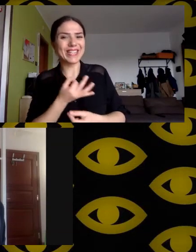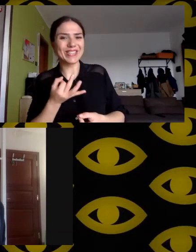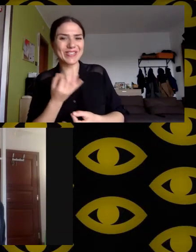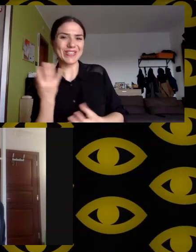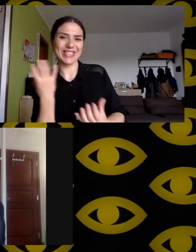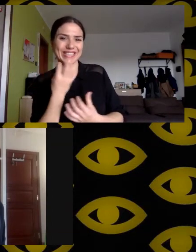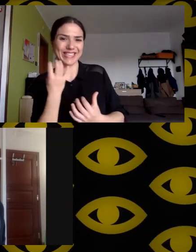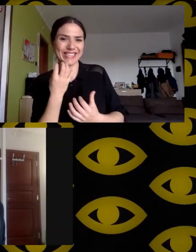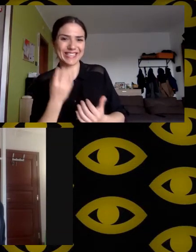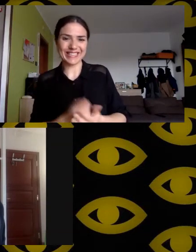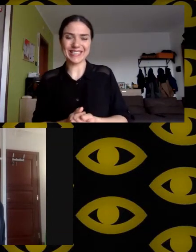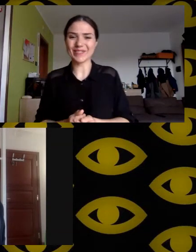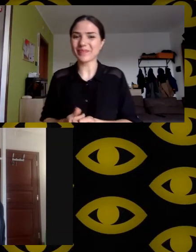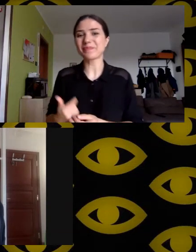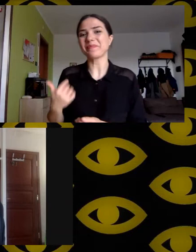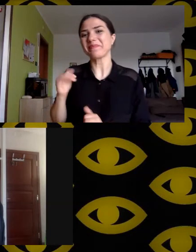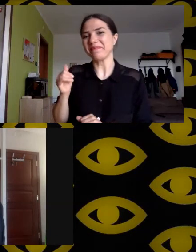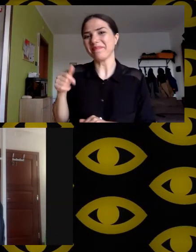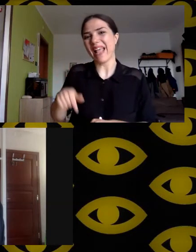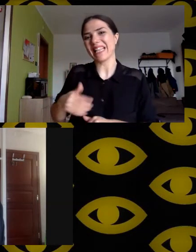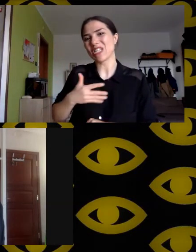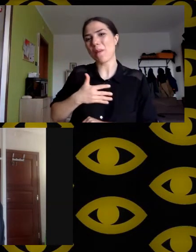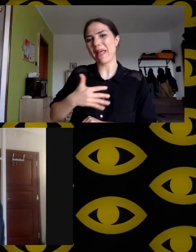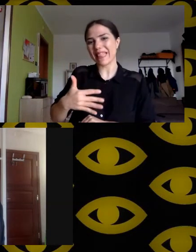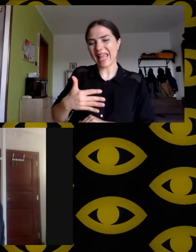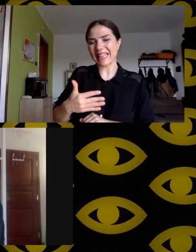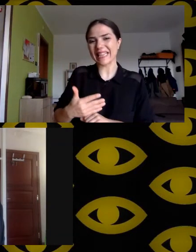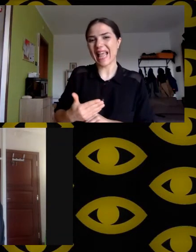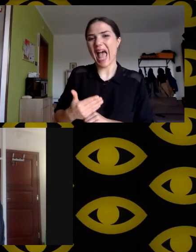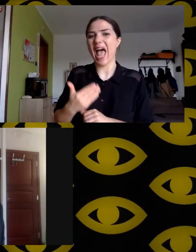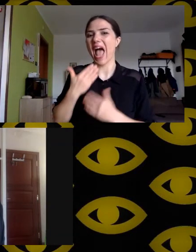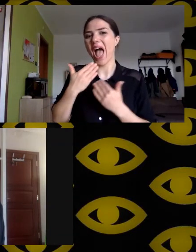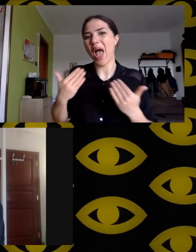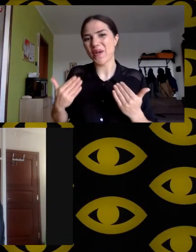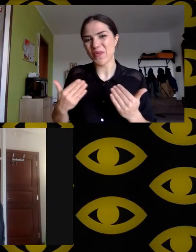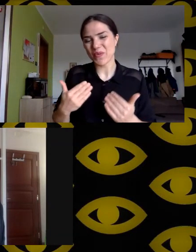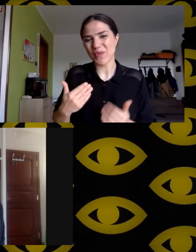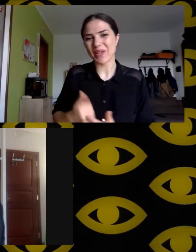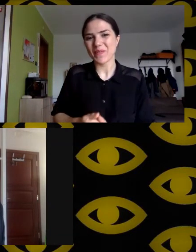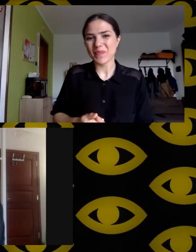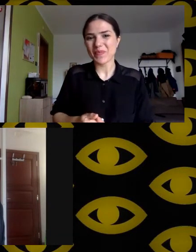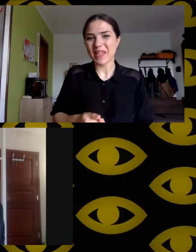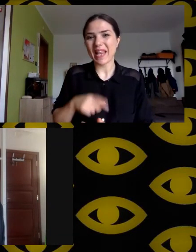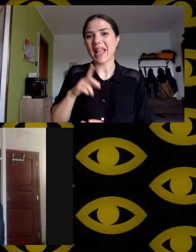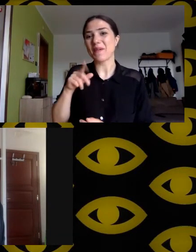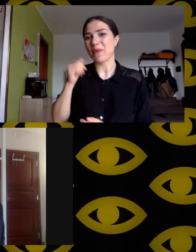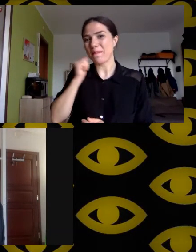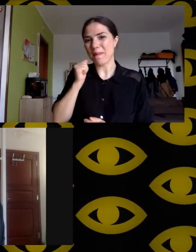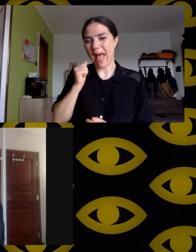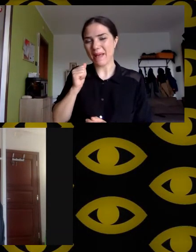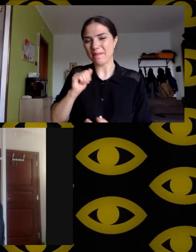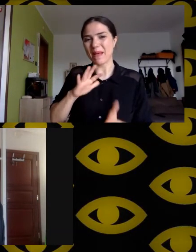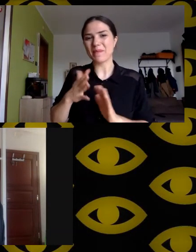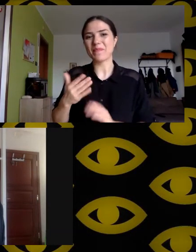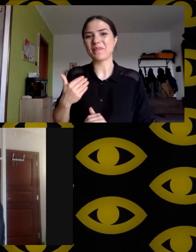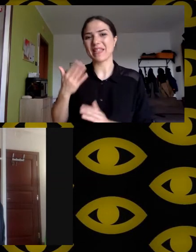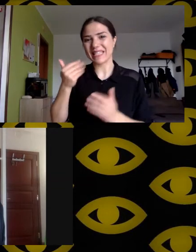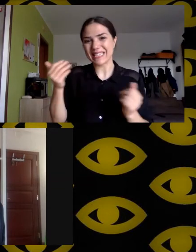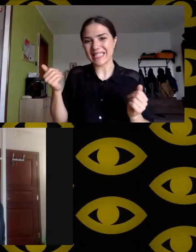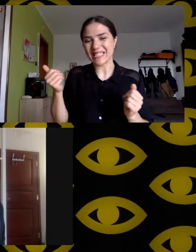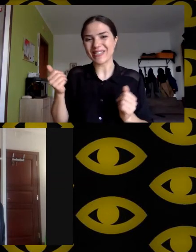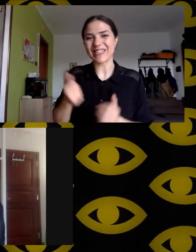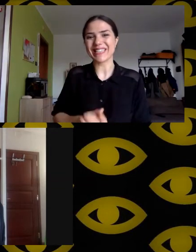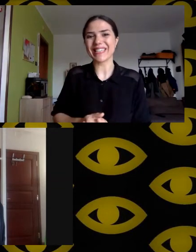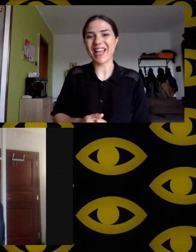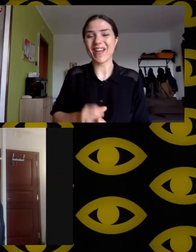gli auguri. Dai, fare gli auguri. Grandi. È mamma da pochi giorni, quindi ciao Cosetta, se mai ascolterai